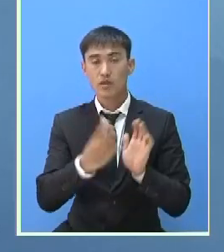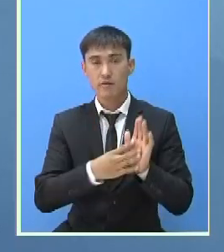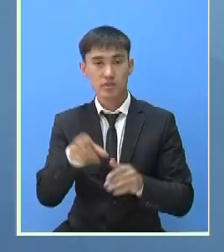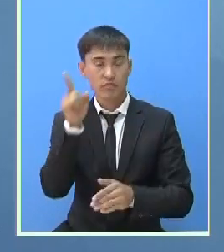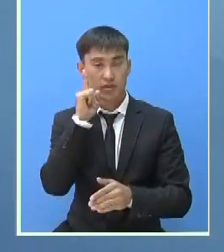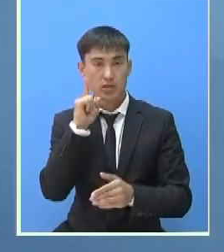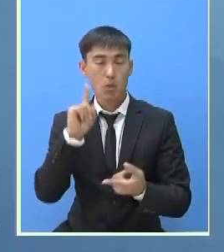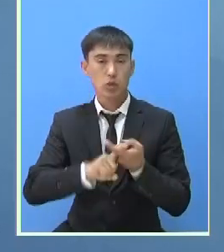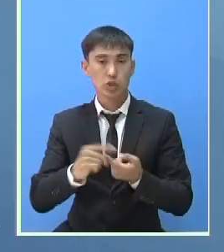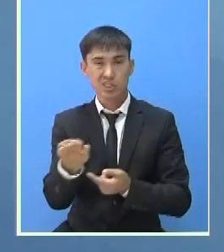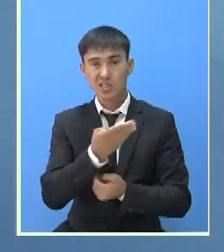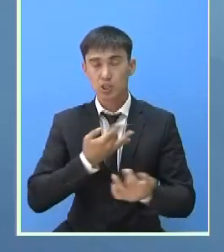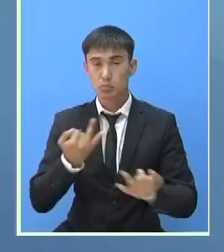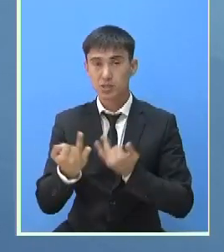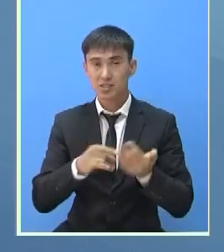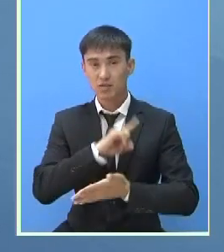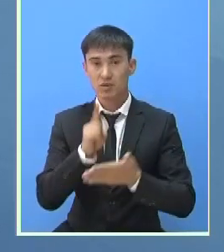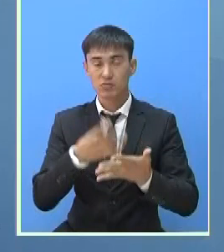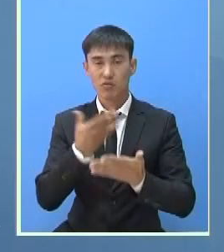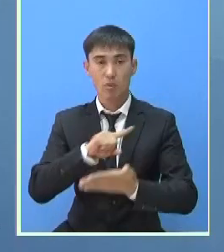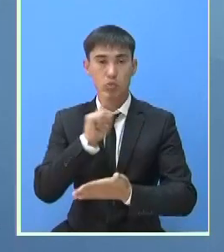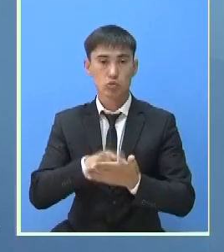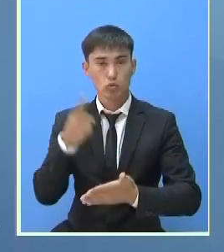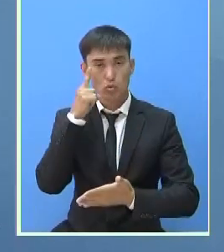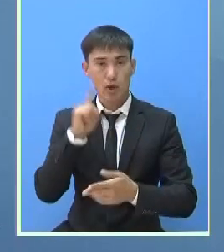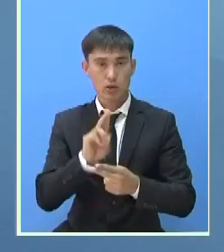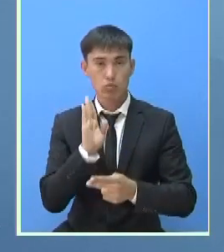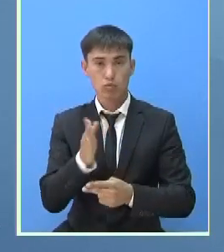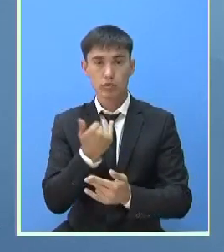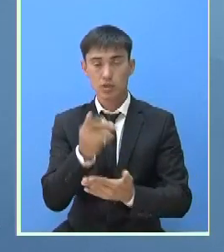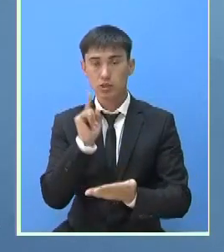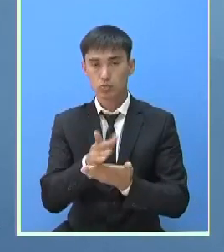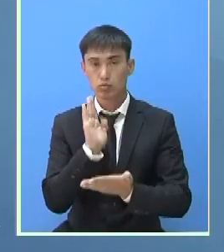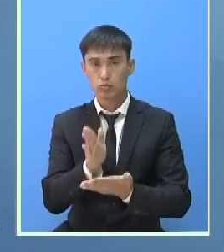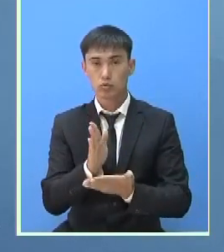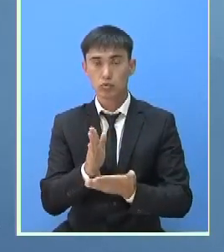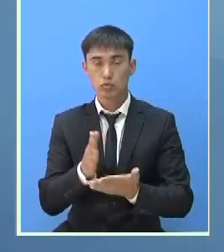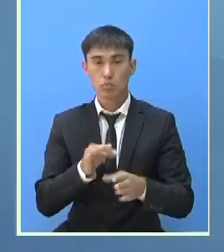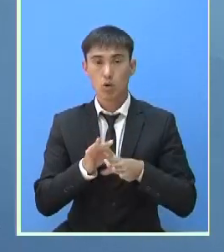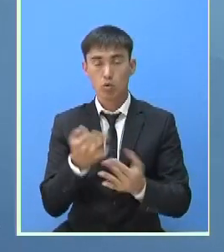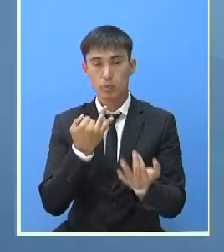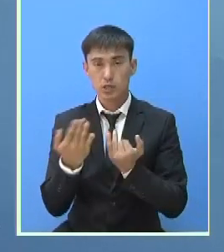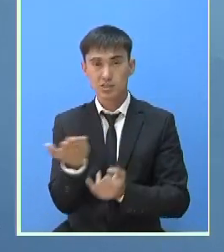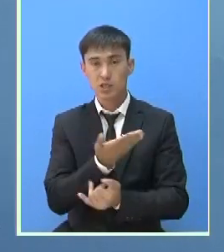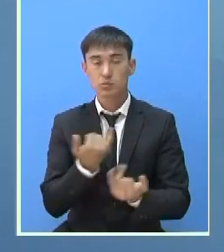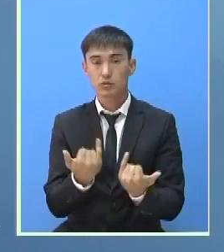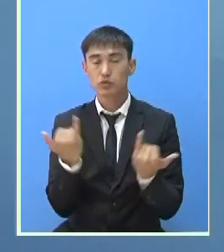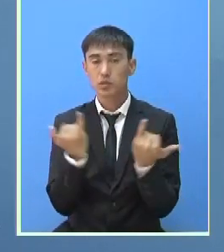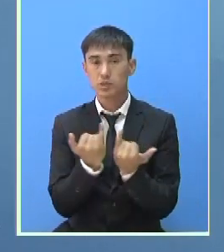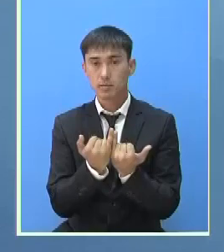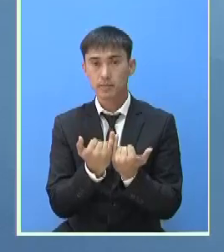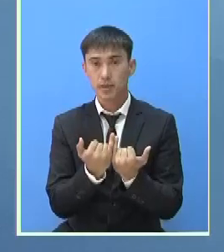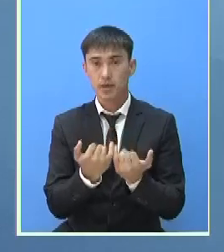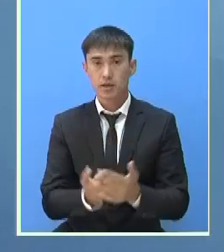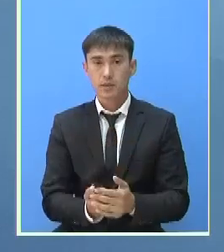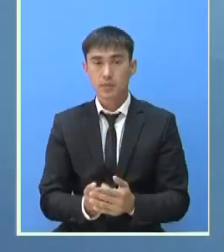пожалуйста, подключайтесь к нашей беседе и задавайте свои вопросы. А я думаю, они у вас должны возникнуть по ходу беседы с нашими сегодняшними гостями.